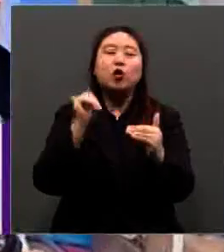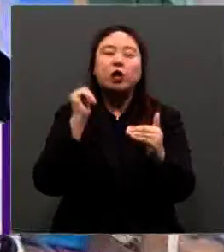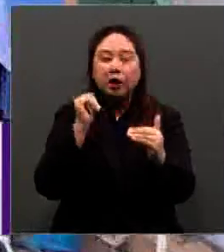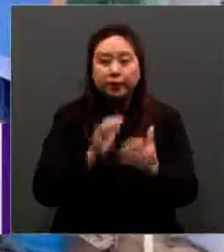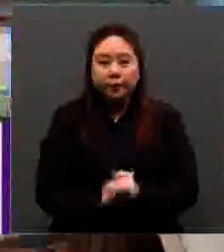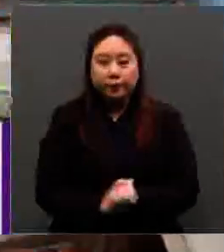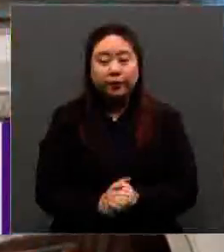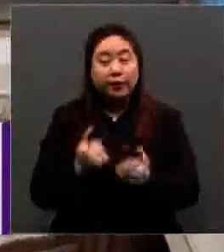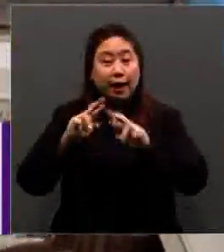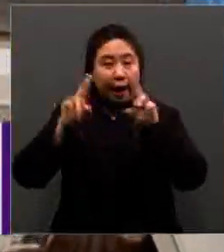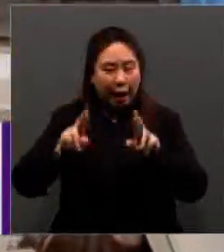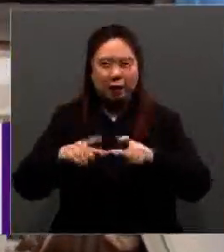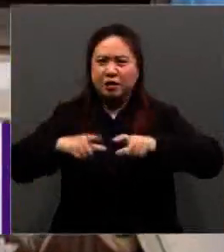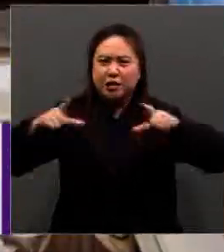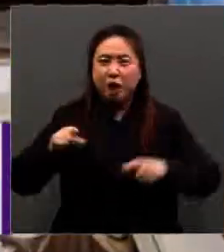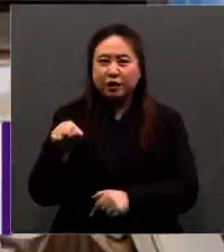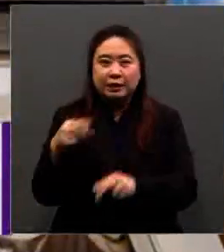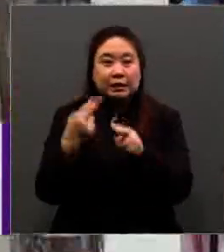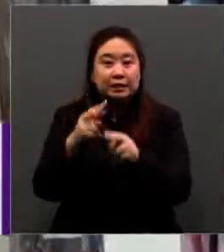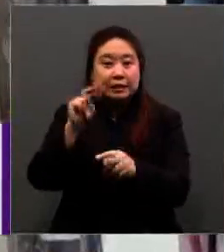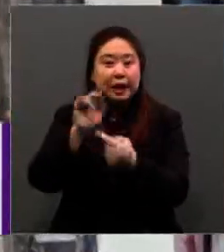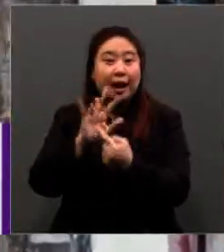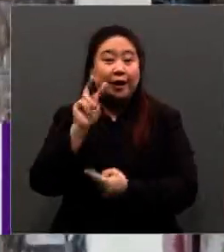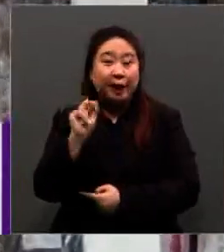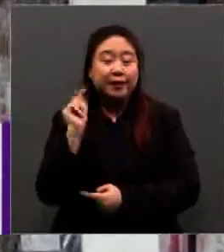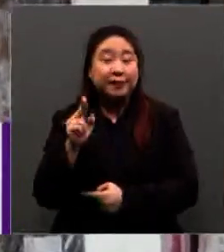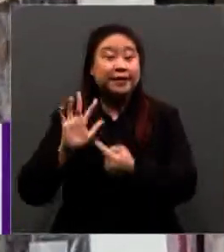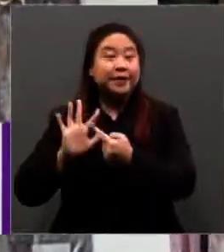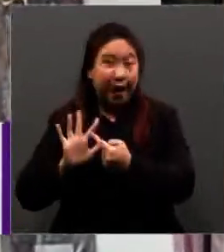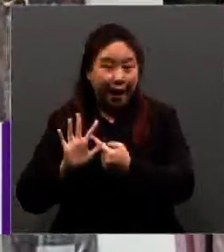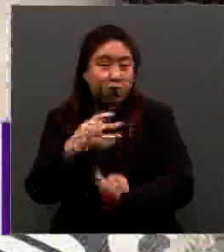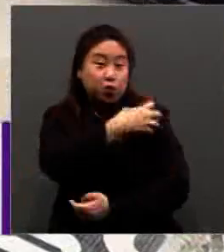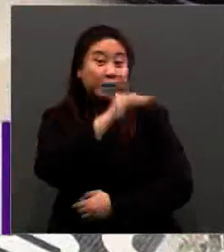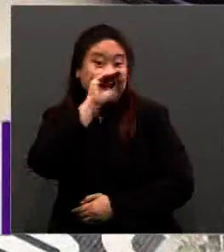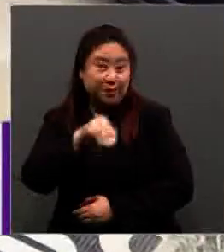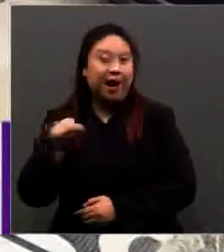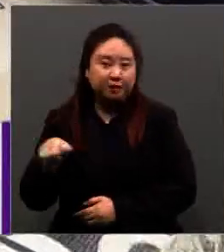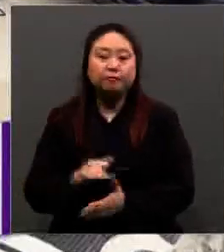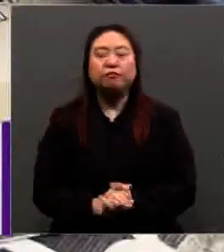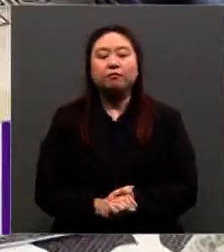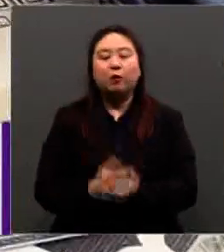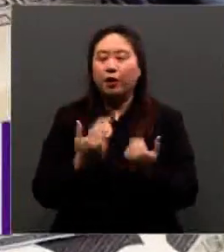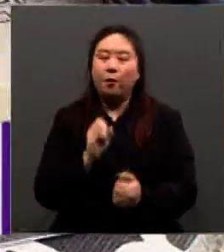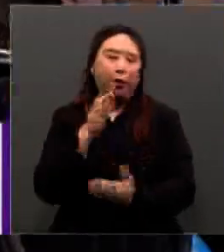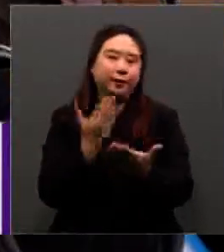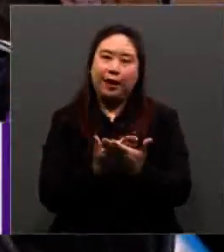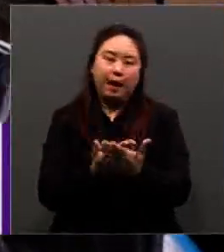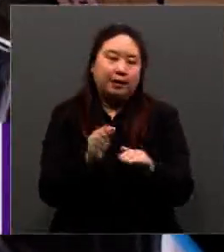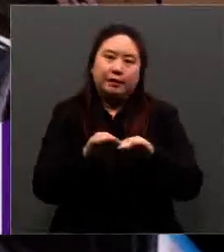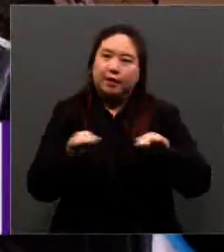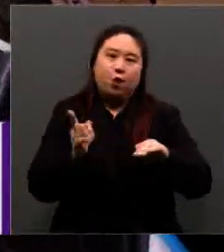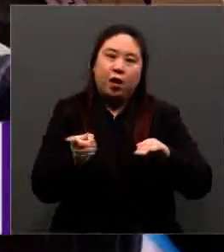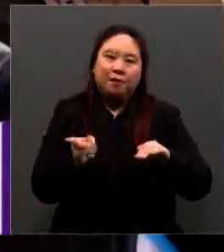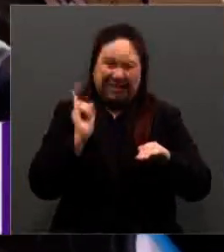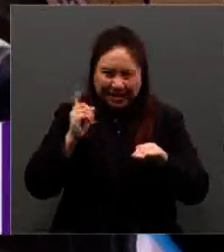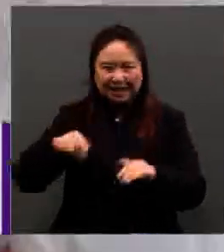ปที่ร้านใหญ่ประจำอำเภอนั่นก็คือร้านนันทาครับอยู่ในเขตเทศบาลหนองฉางเขาบอกว่าเขายังตรึงราคาไว้เหมือนเดิมคือจริงๆต้นทุนมันขึ้น